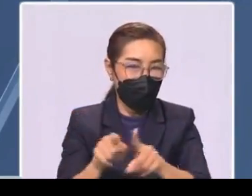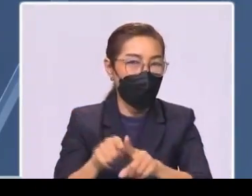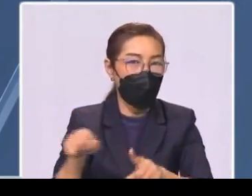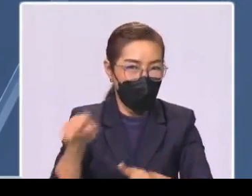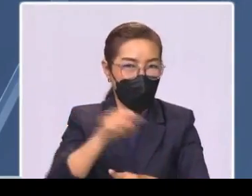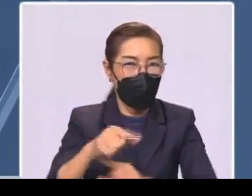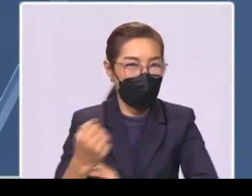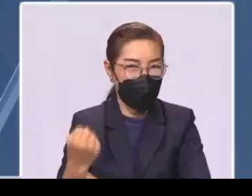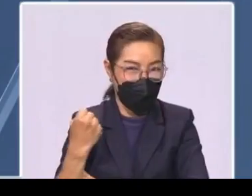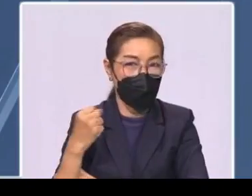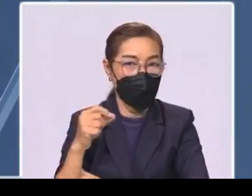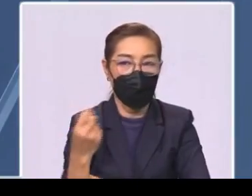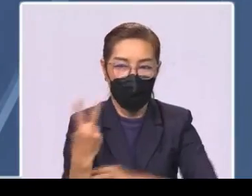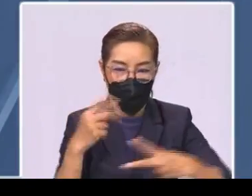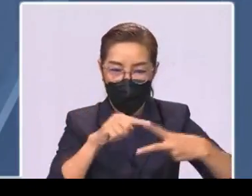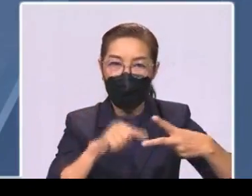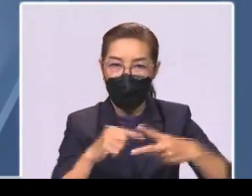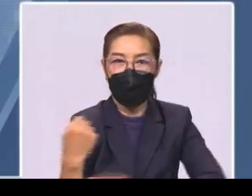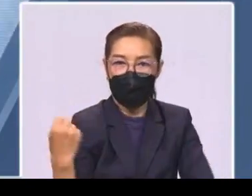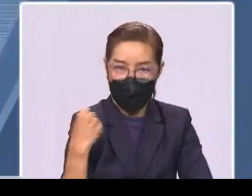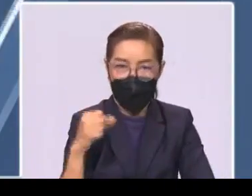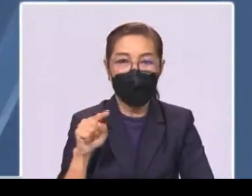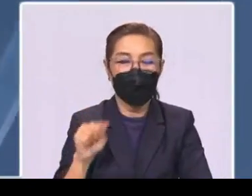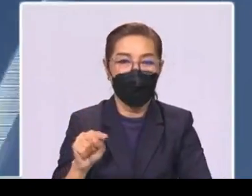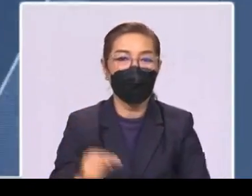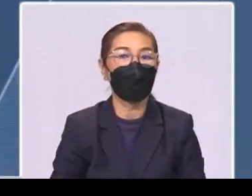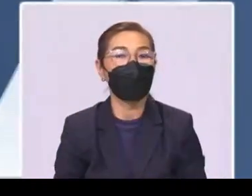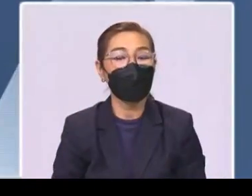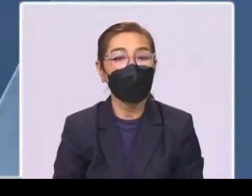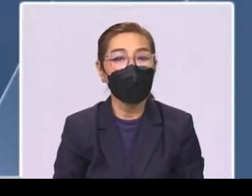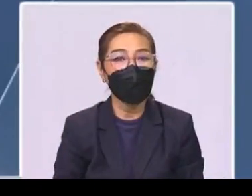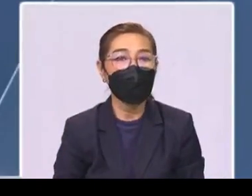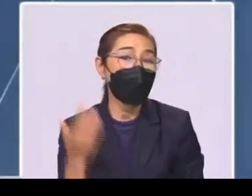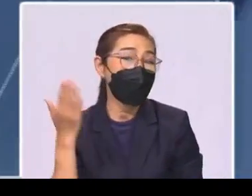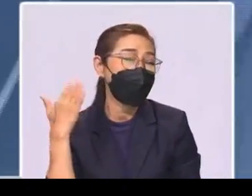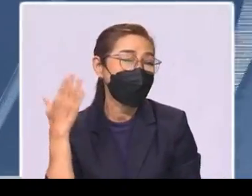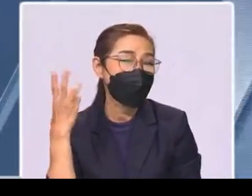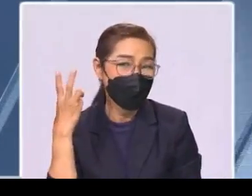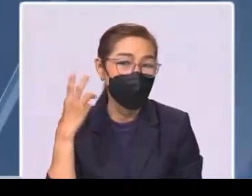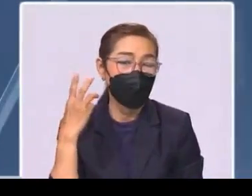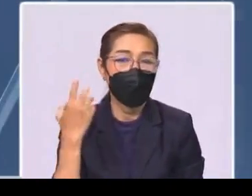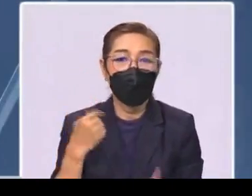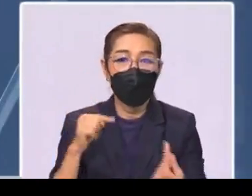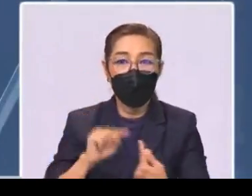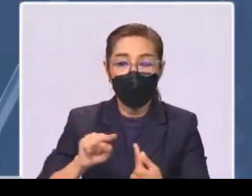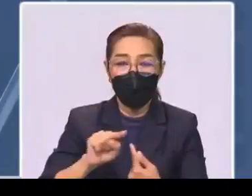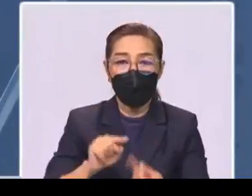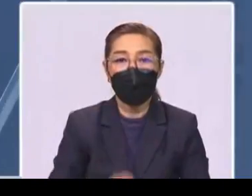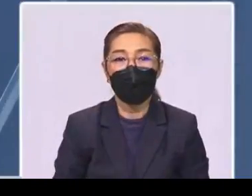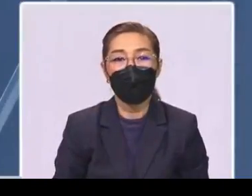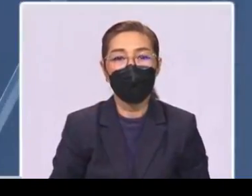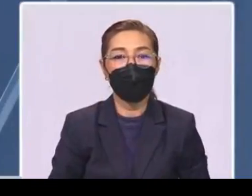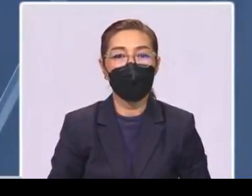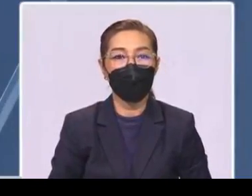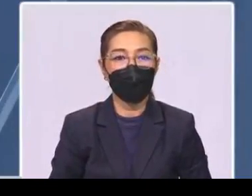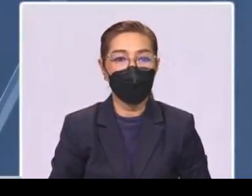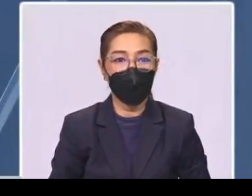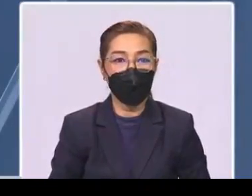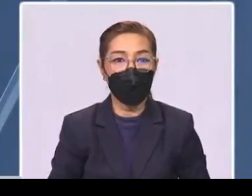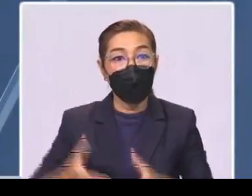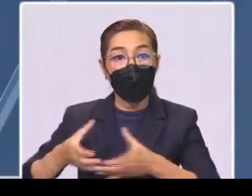ที่แข็งอ่ะอันนึงนะครับอ้าแล้วล่าสุดครับในมุมของพรรคอ่อ